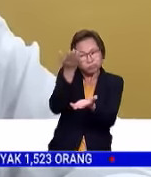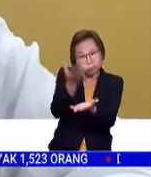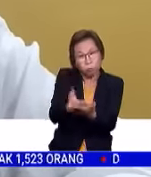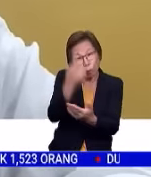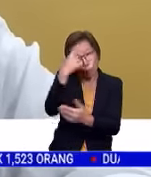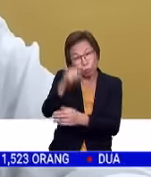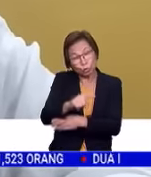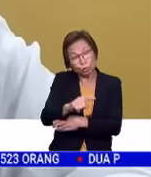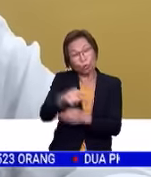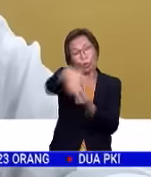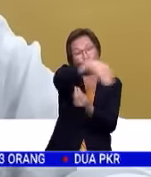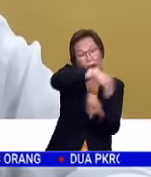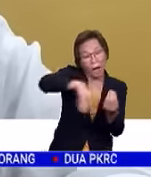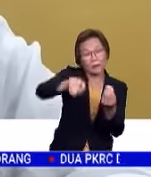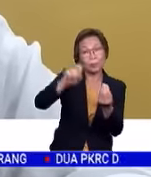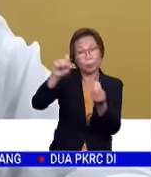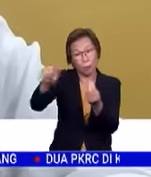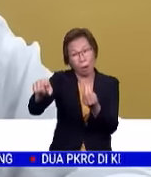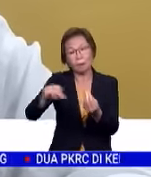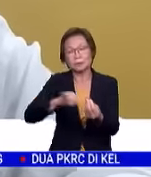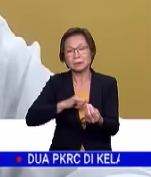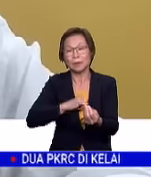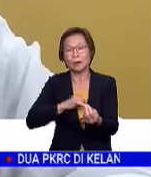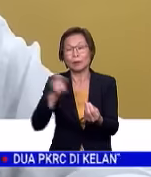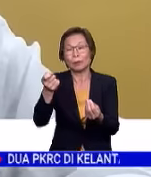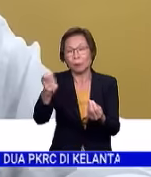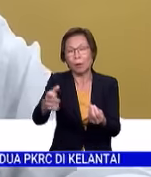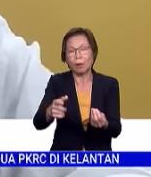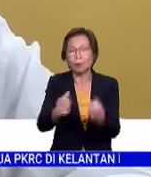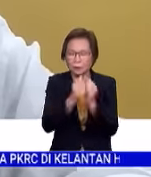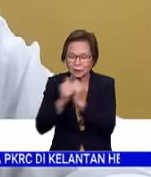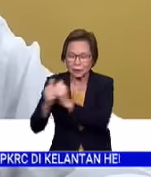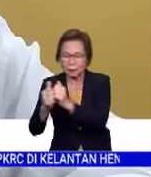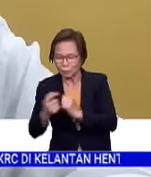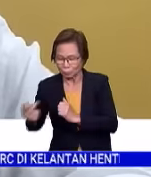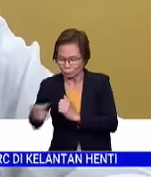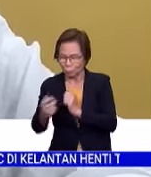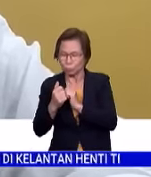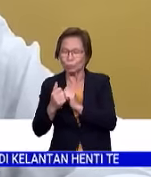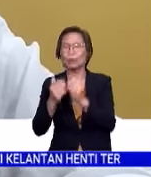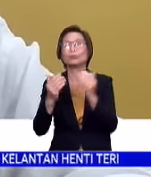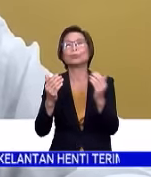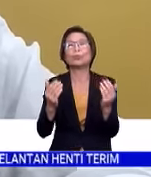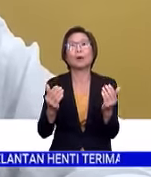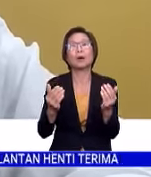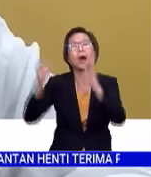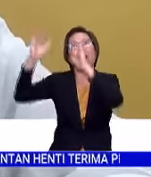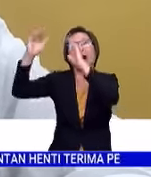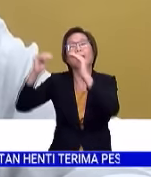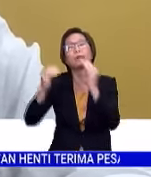ibadah haji. Dan sama-samalah kita doakan agar kita